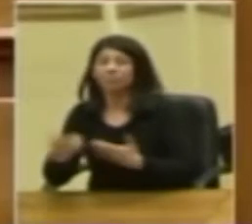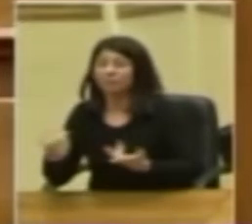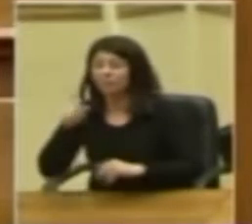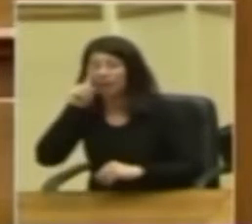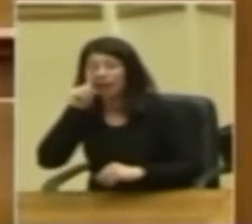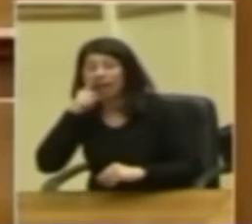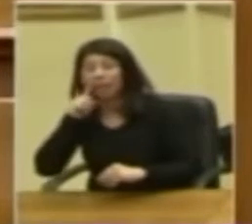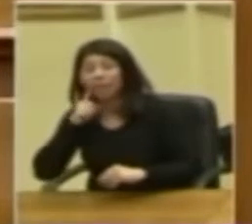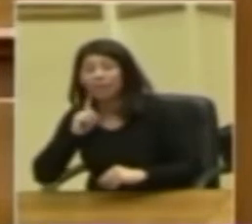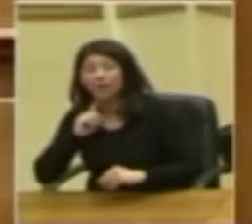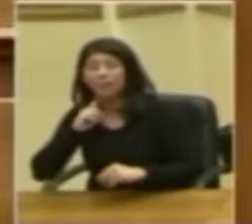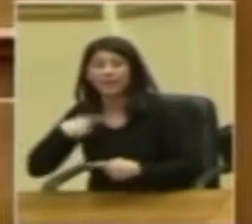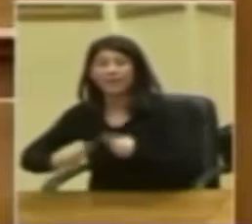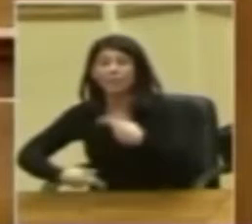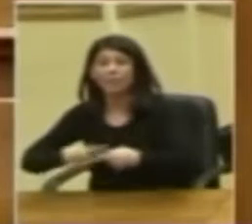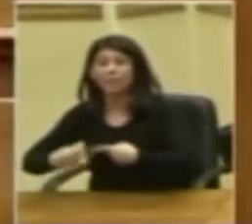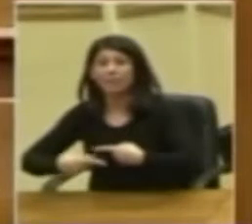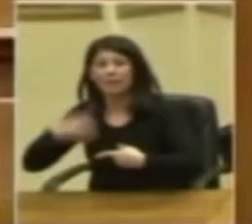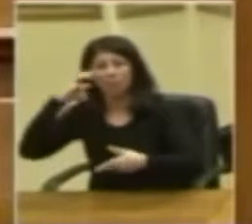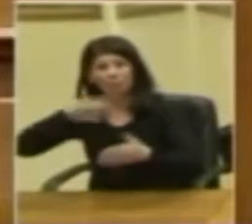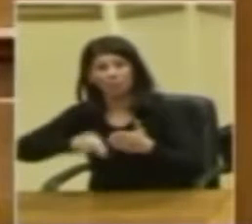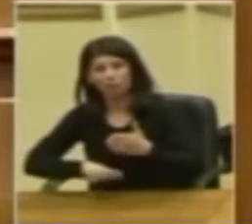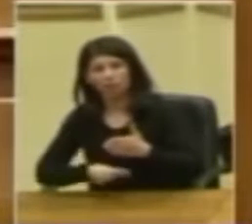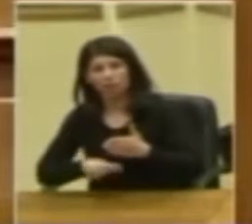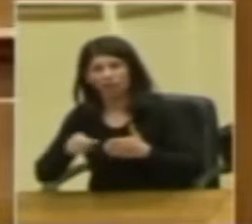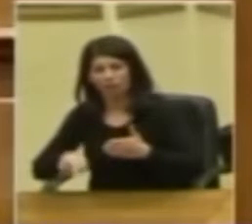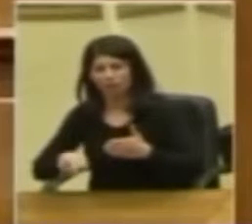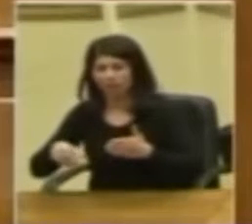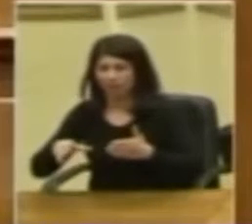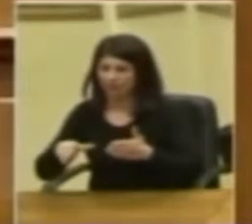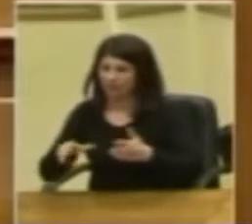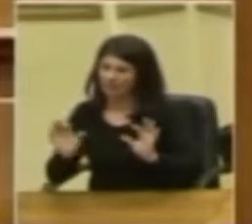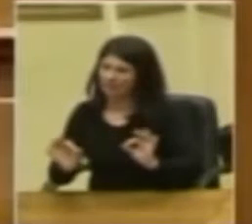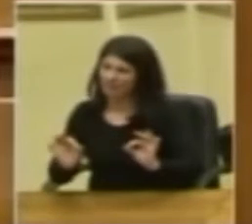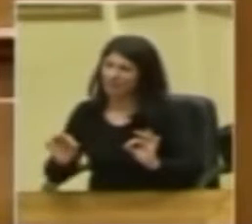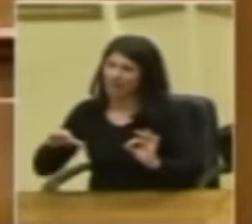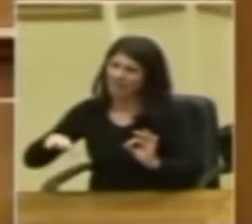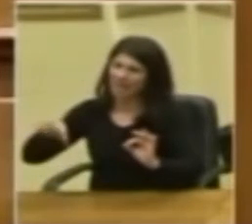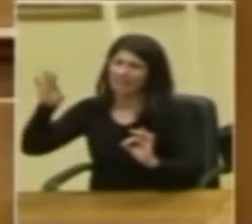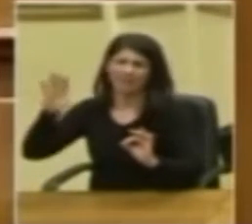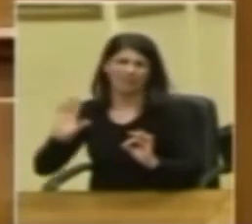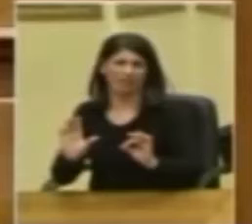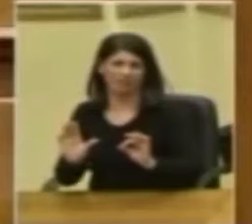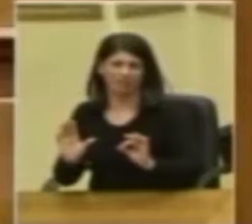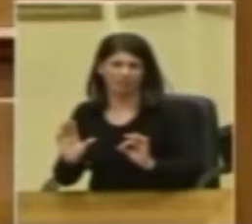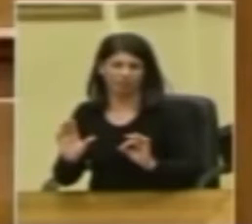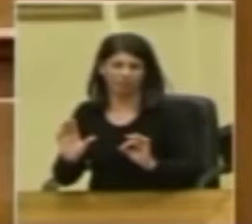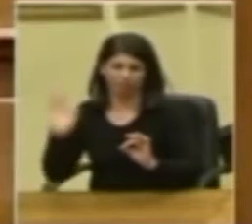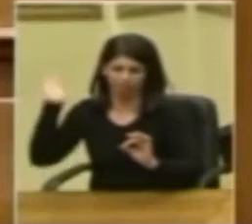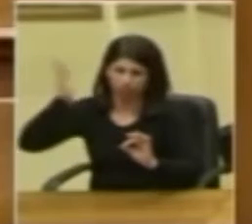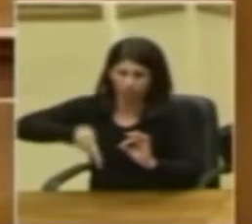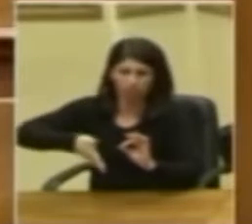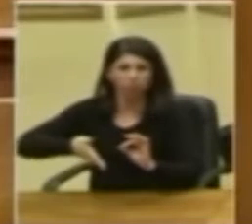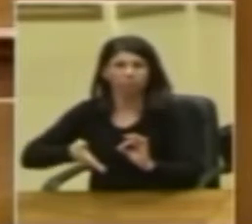δραματική εμπειρία των μνημονίων, από αυτή την ιδιότυπη κατάσταση εξαίρεσης που της επιβλήθηκε με